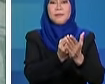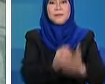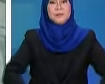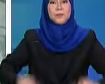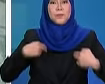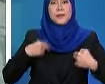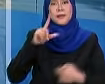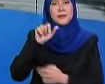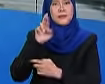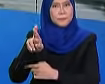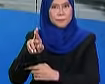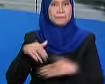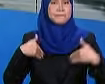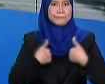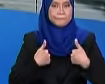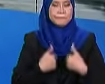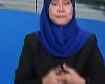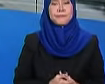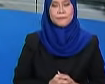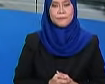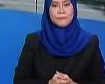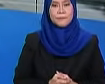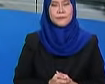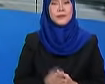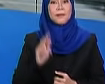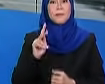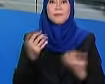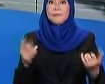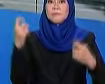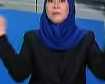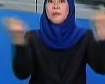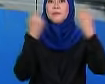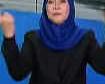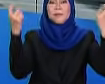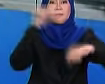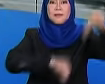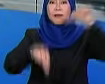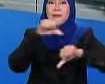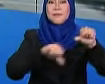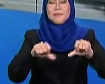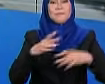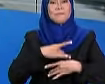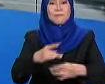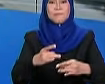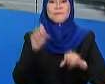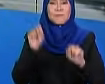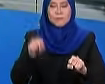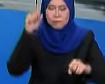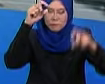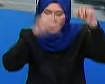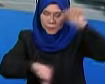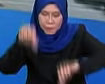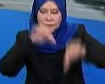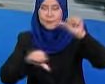berkenaan karena muffins Abadi lihat berupaya menarik minat belajar membudayakan pemikiran saintifik